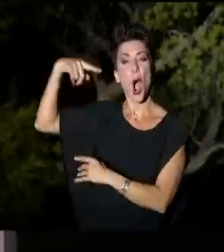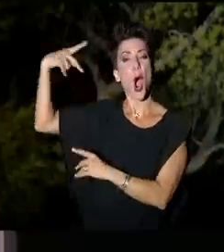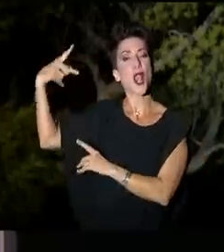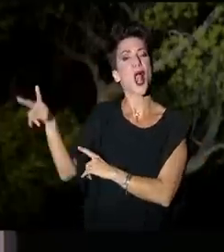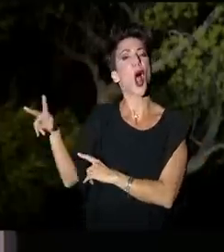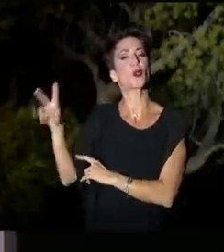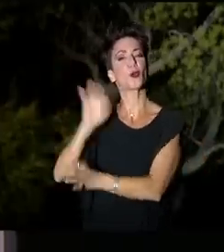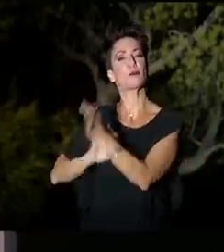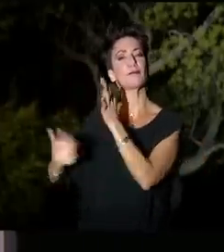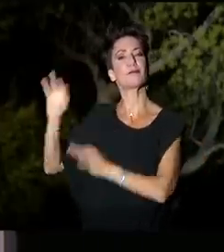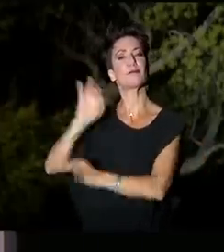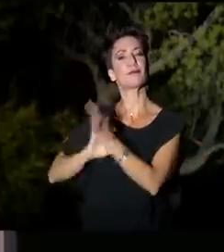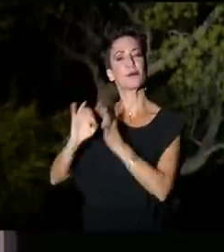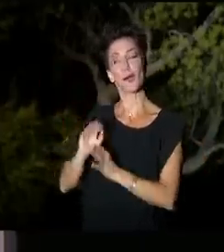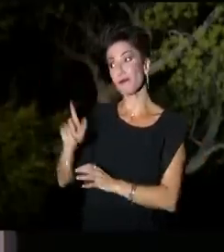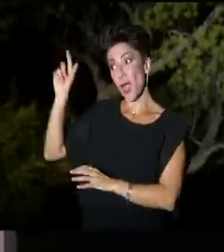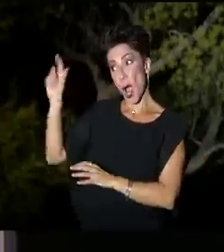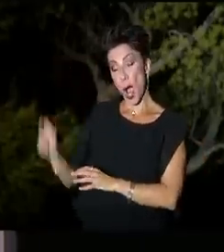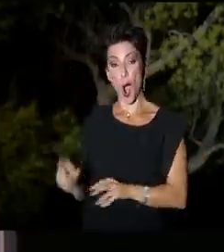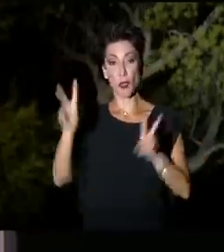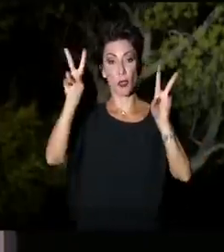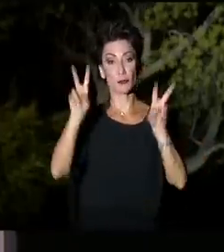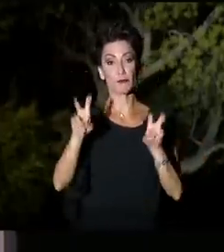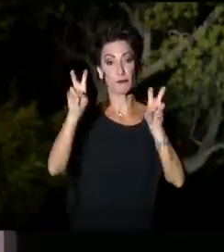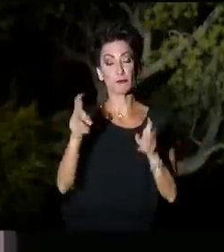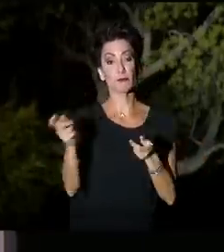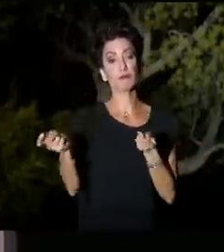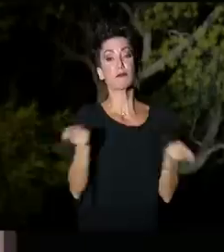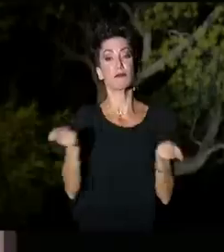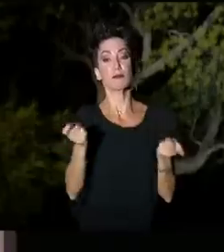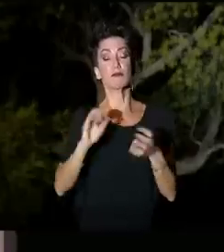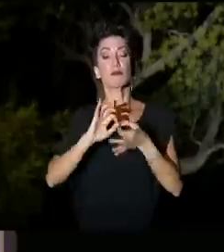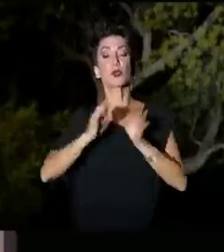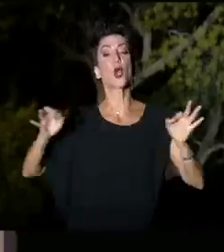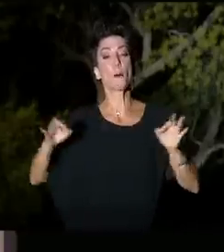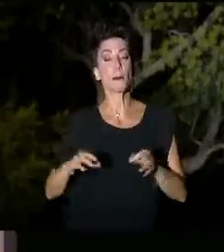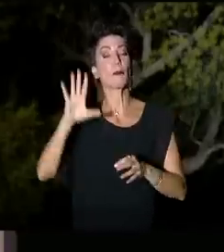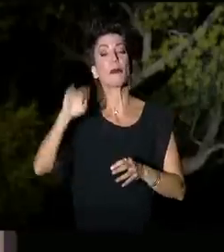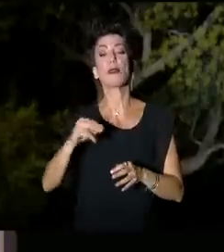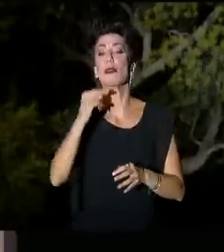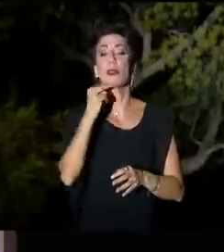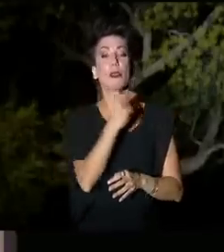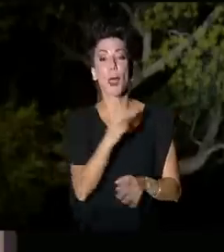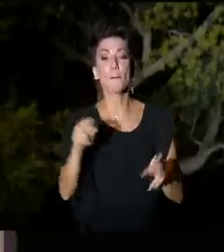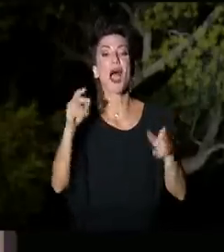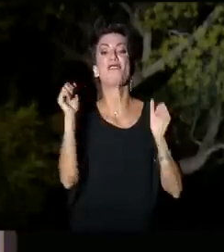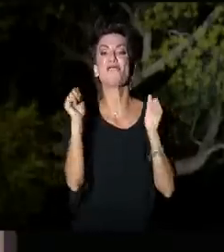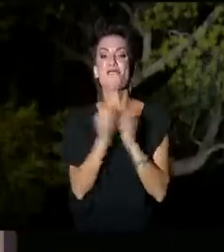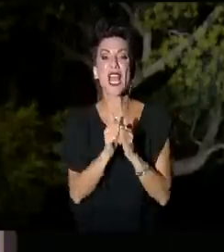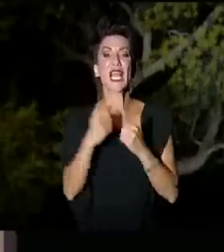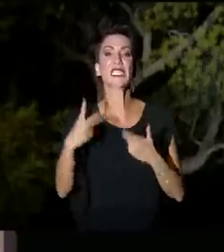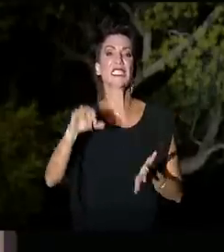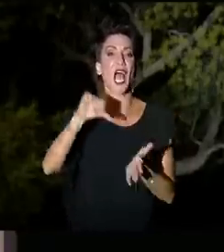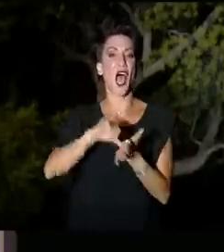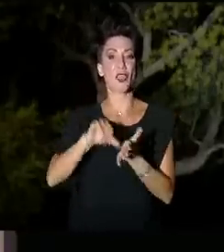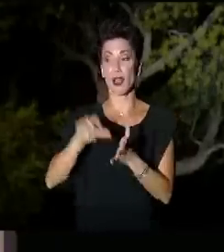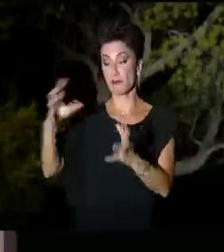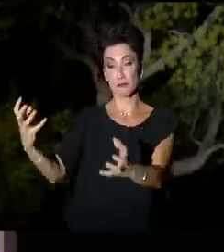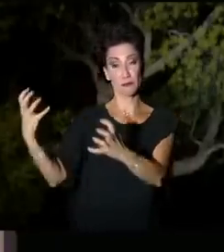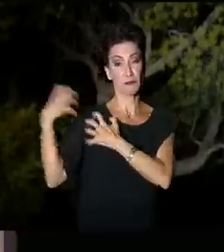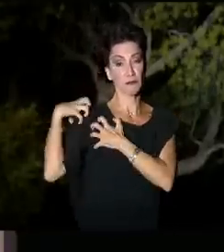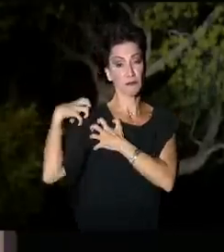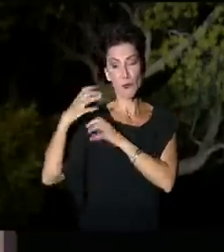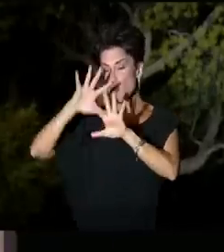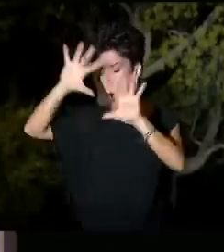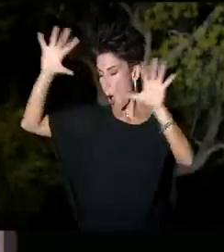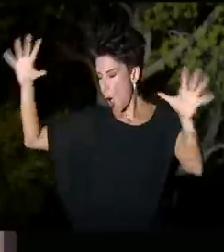ίδιος ίδρυσε το Σωματείο «Η Φίλη της Αθήνας», που ανέλαβε την εκπόνηση των αναγκαίων μελετών για το φωτισμό των μνημείων της Ακρόπολης. Τις ανέθεστε